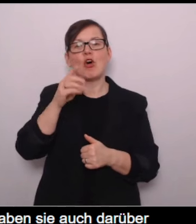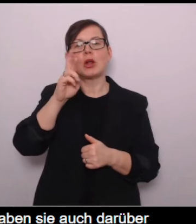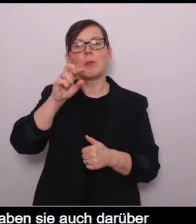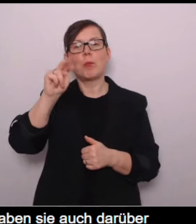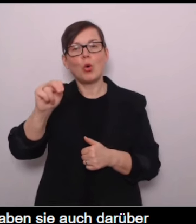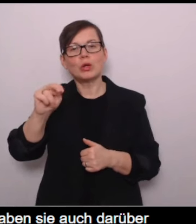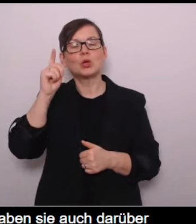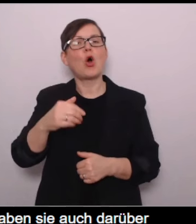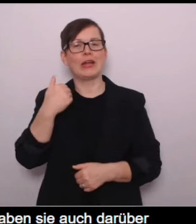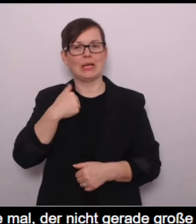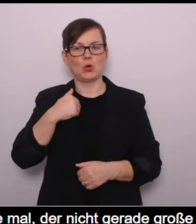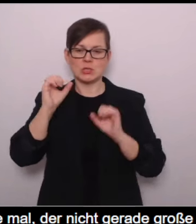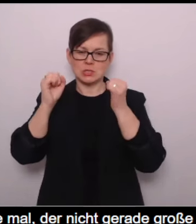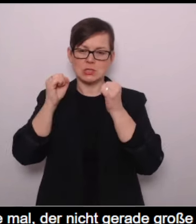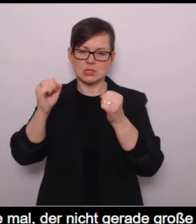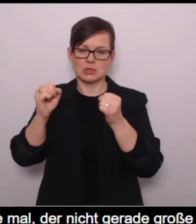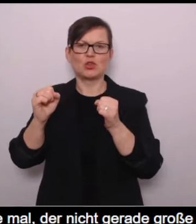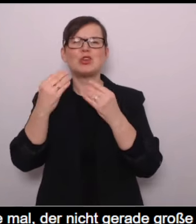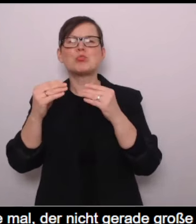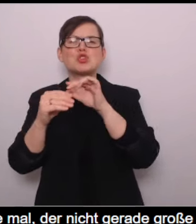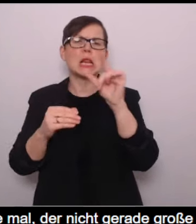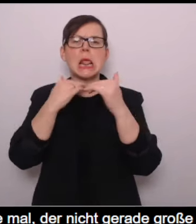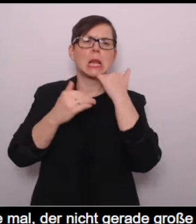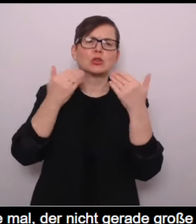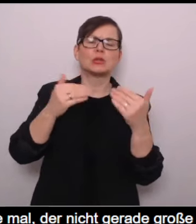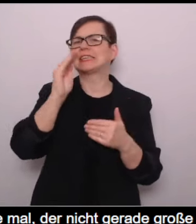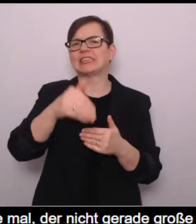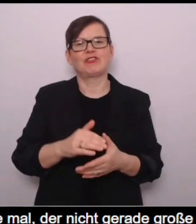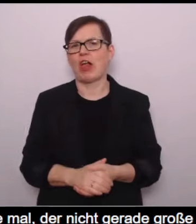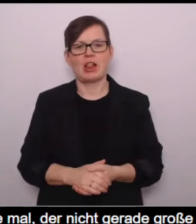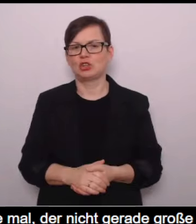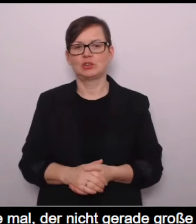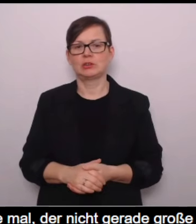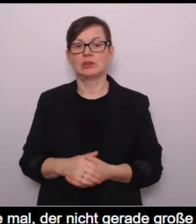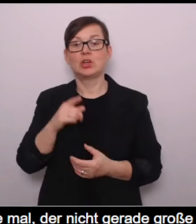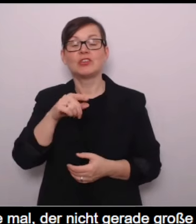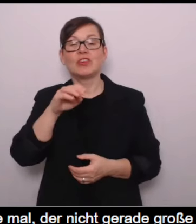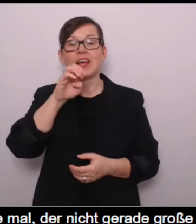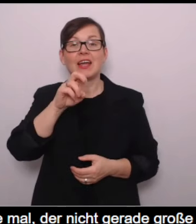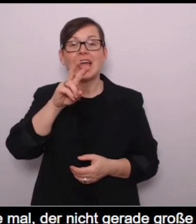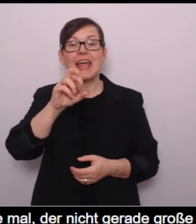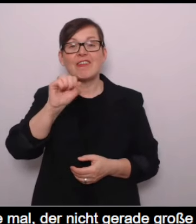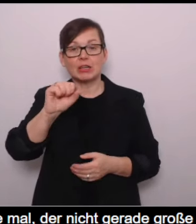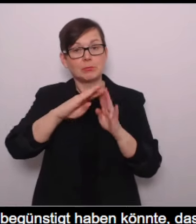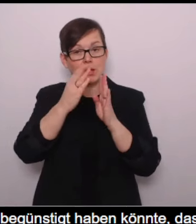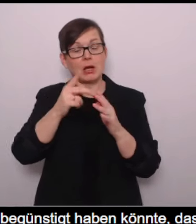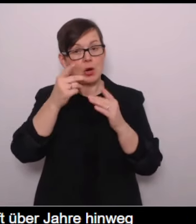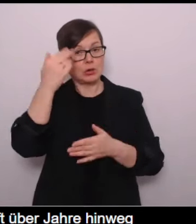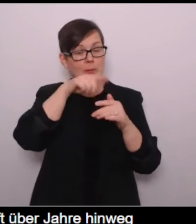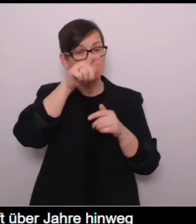Also das Erste, diese Idee, die ja von Herrn von Brunn vertreten wird und von den Grünen, das Narrativ der Linken, ist falsch.